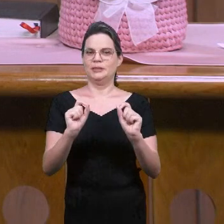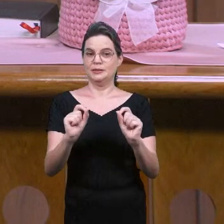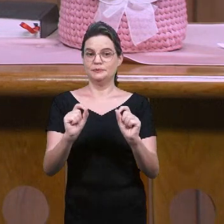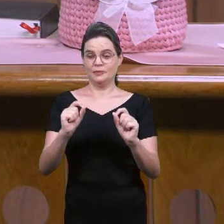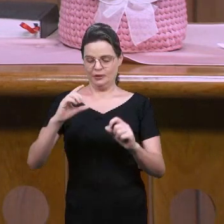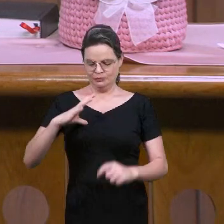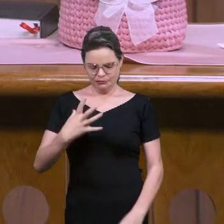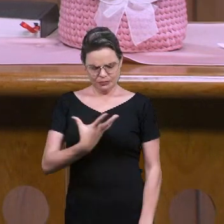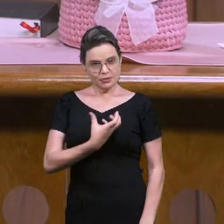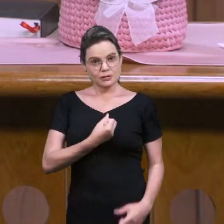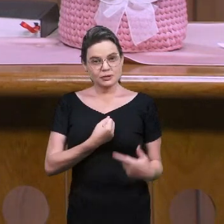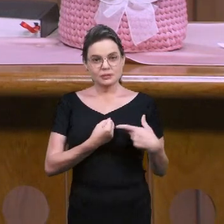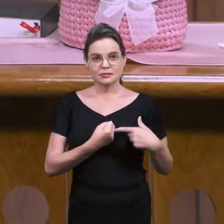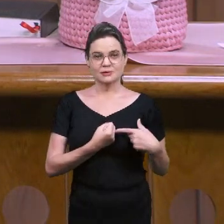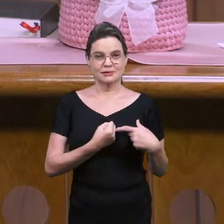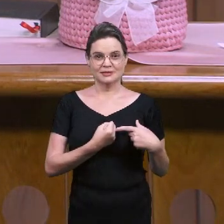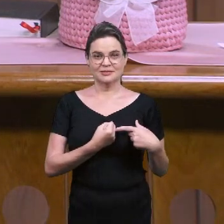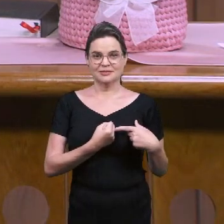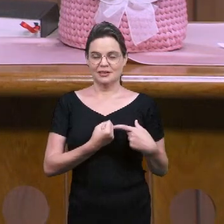Le salut